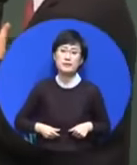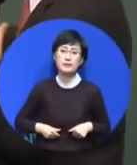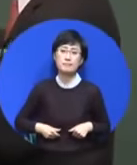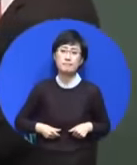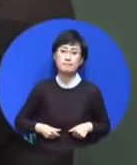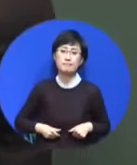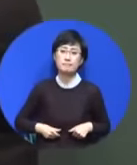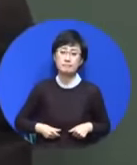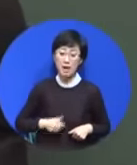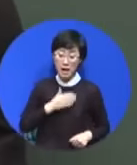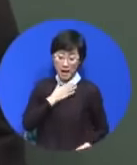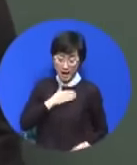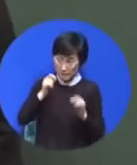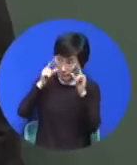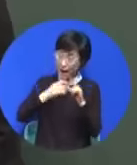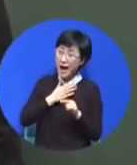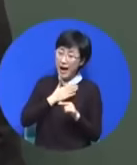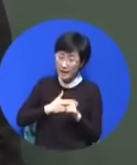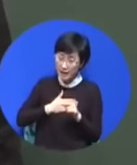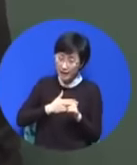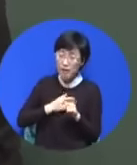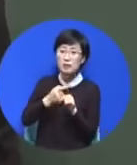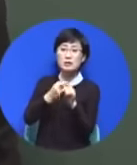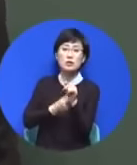응답받을 수밖에 없는